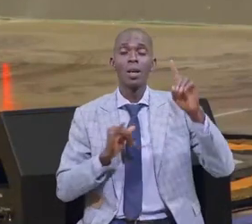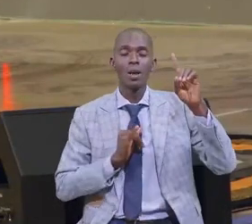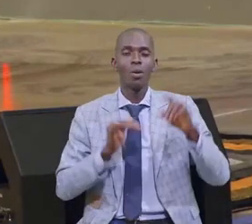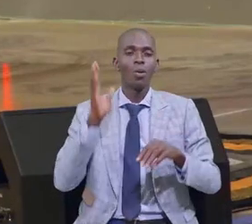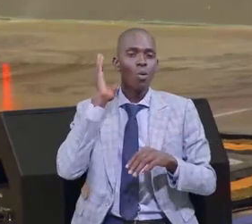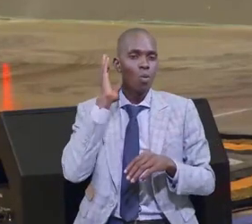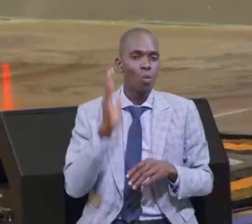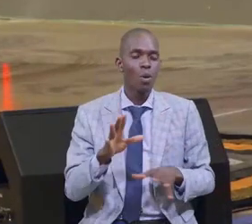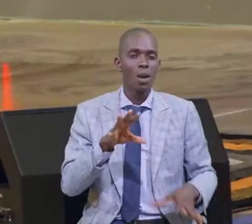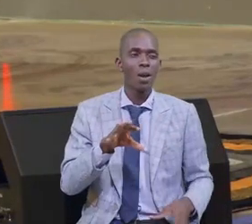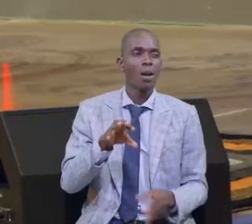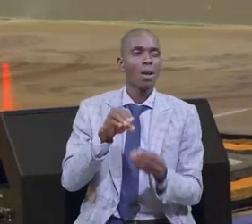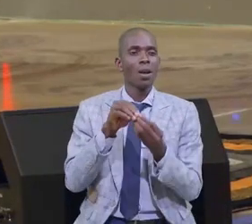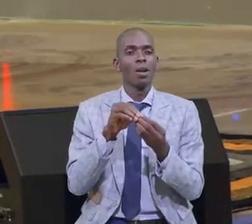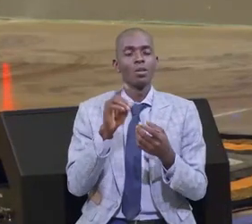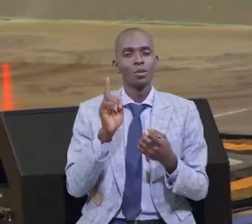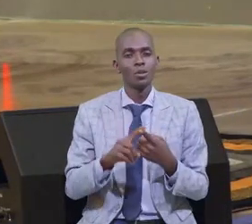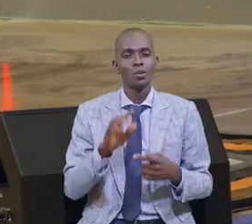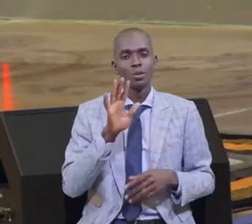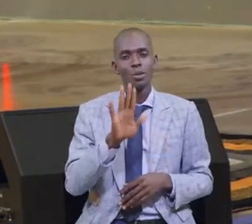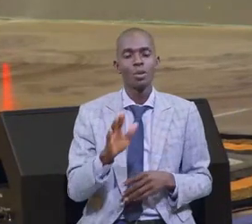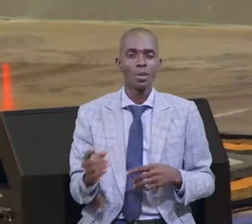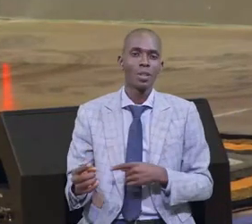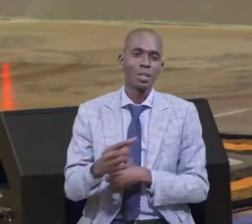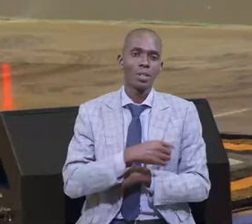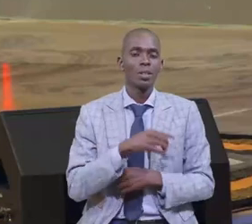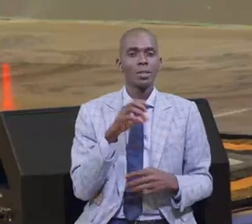J'ajouterai à tes jours